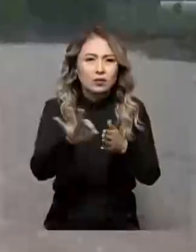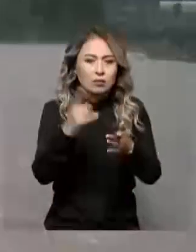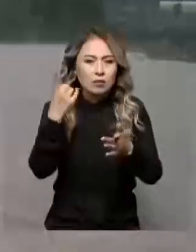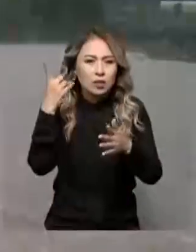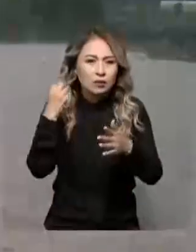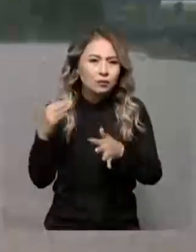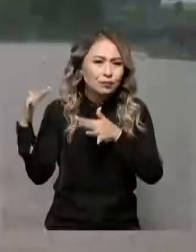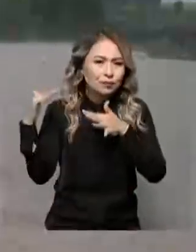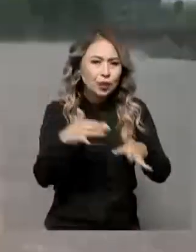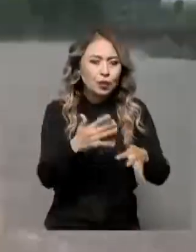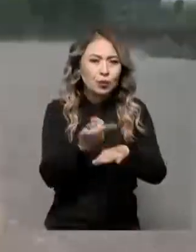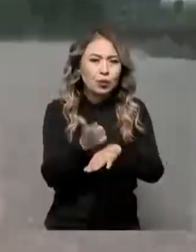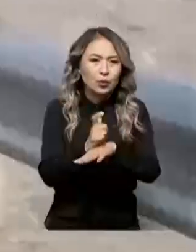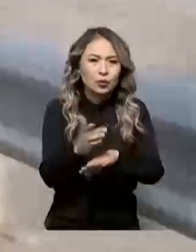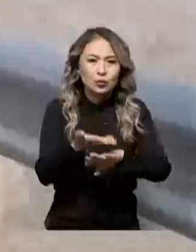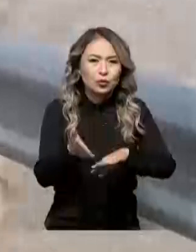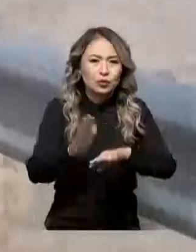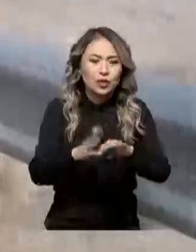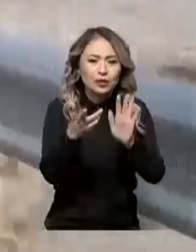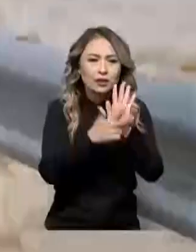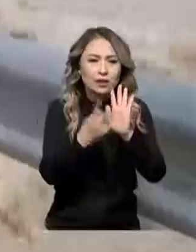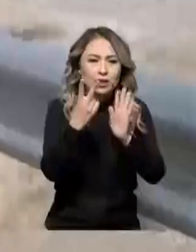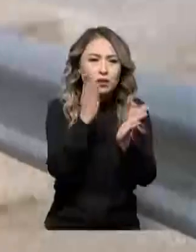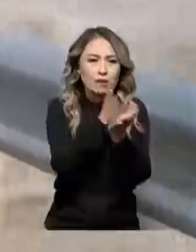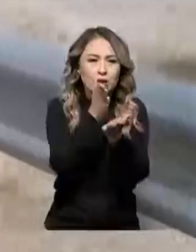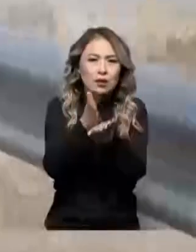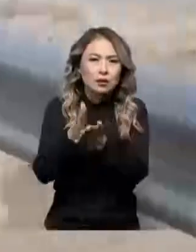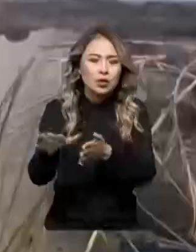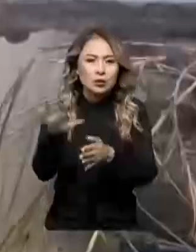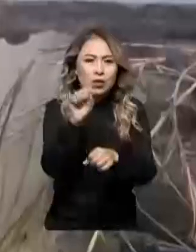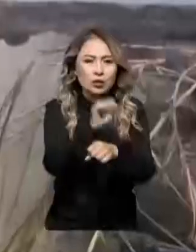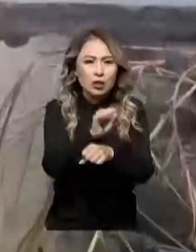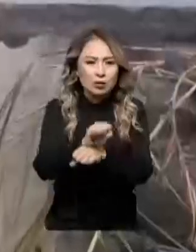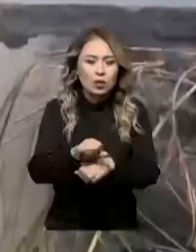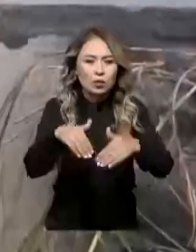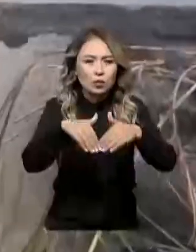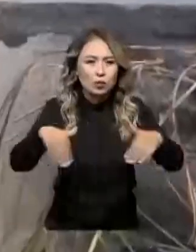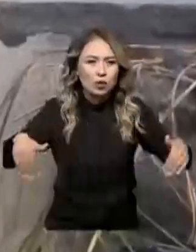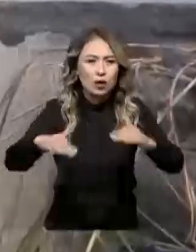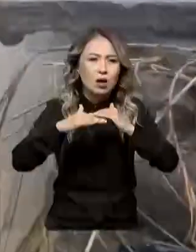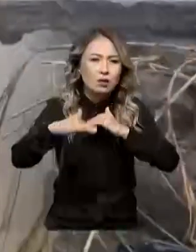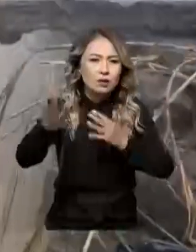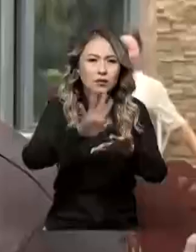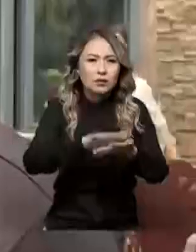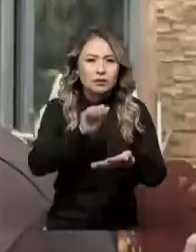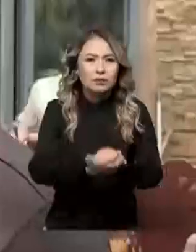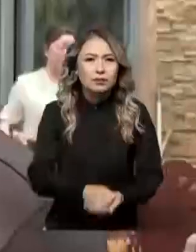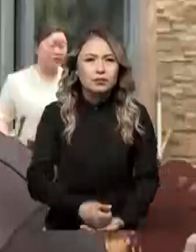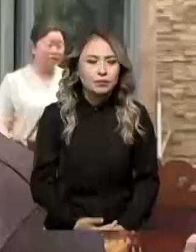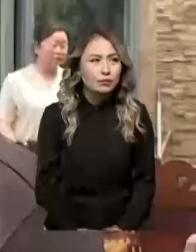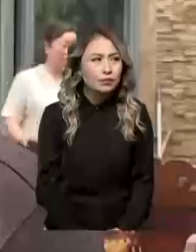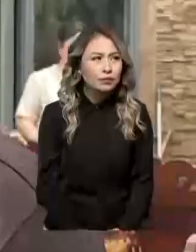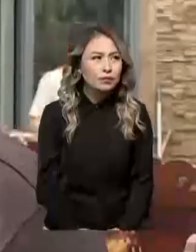шайып, көп қиындық туындады. Өңірде 82 бағытта жолдар жабылып, 356 шақырым асфальттың тасталқаны шықты.